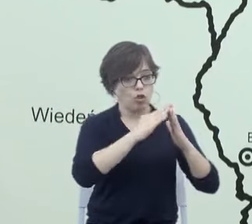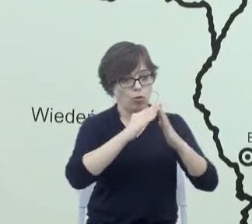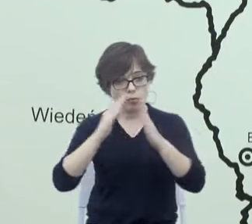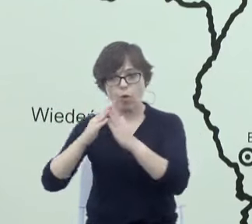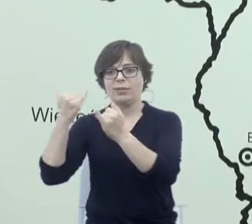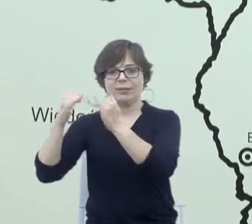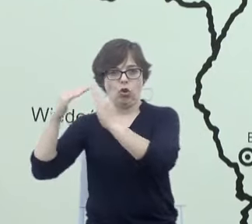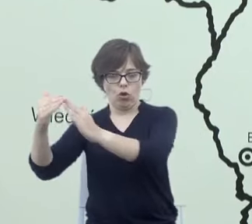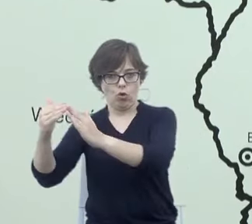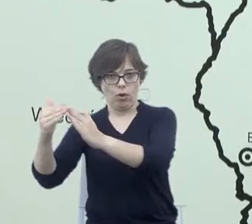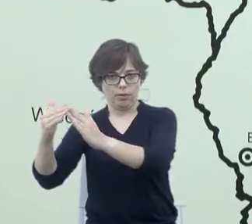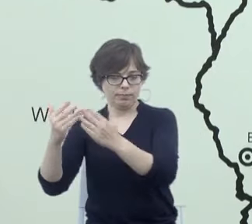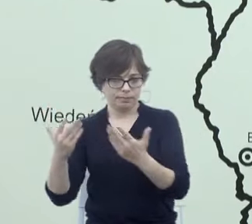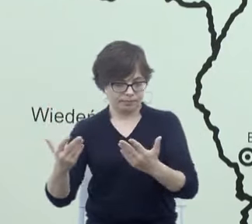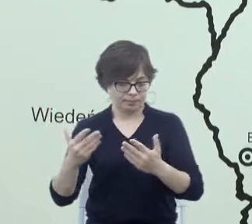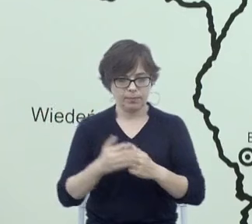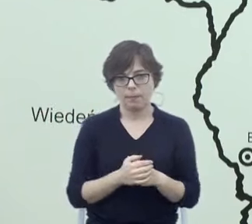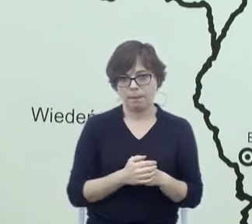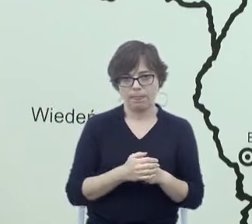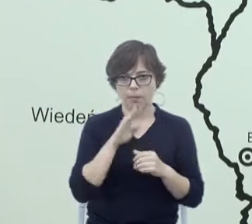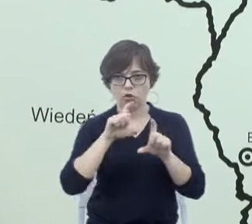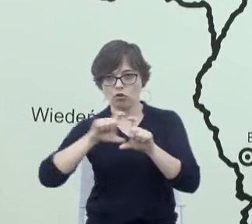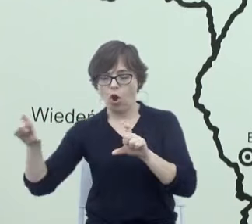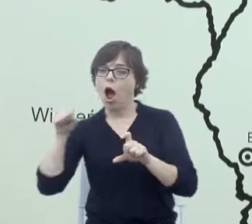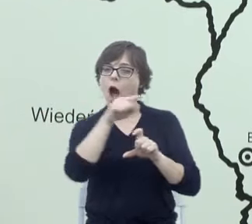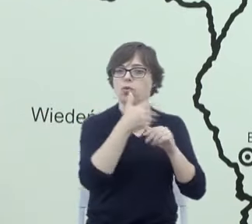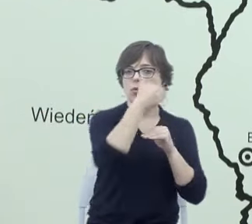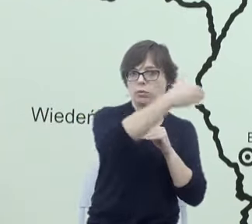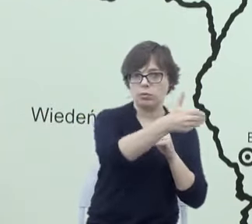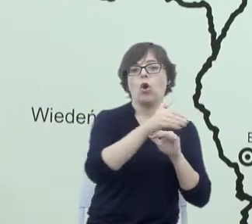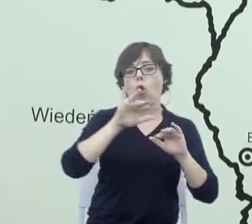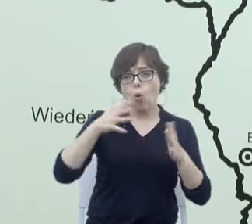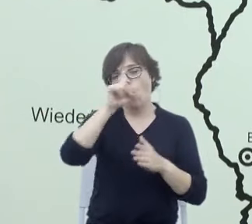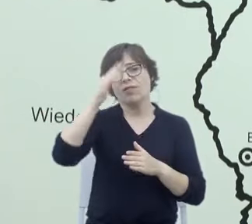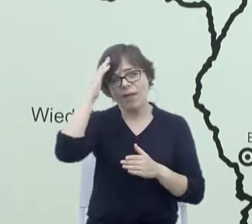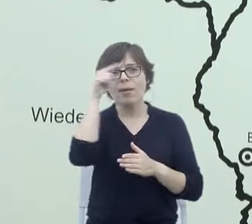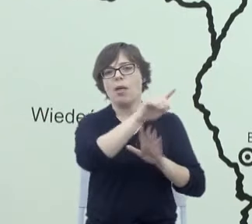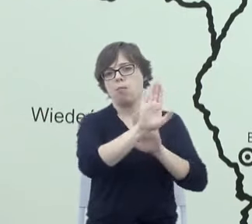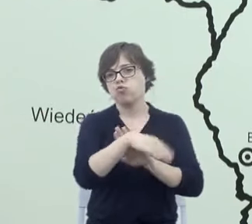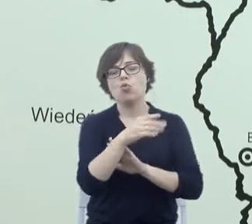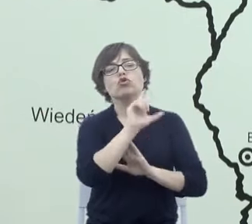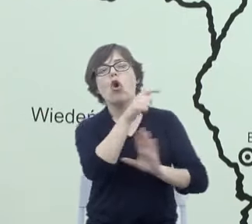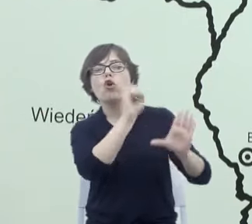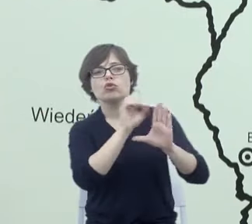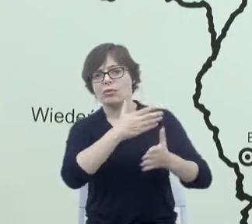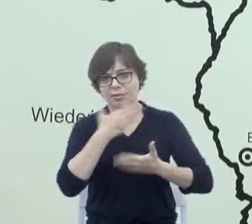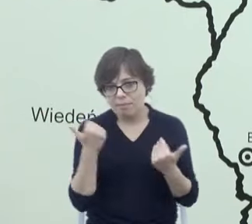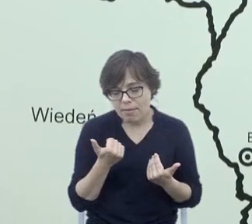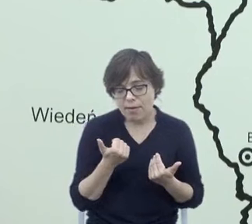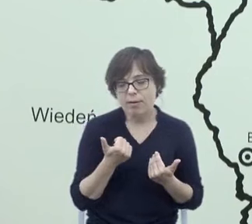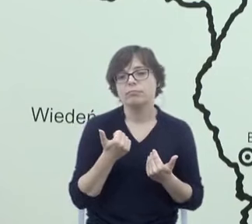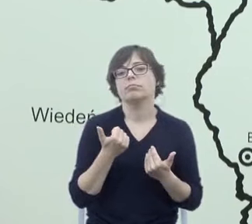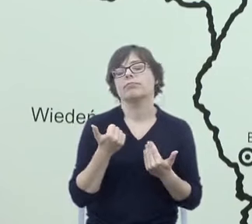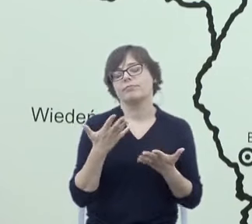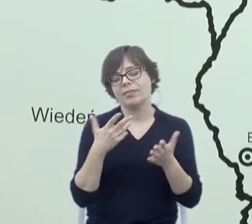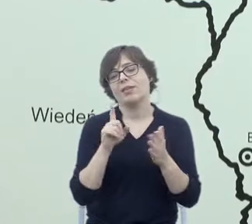dawnej tej osady, wsi, miasteczka, więc no, było wiadomo, że ona jest pusta, tam nie było nic składowane. No i zapewne, no, to wiemy